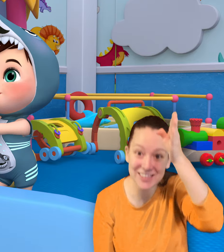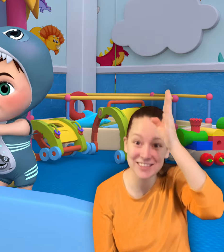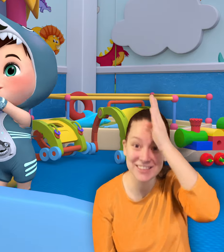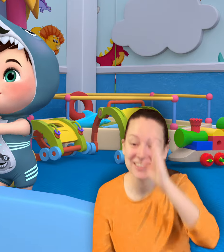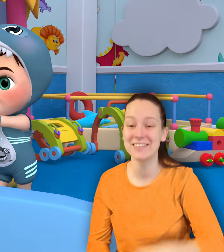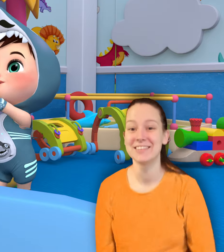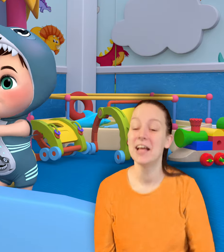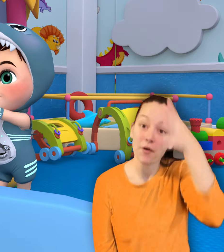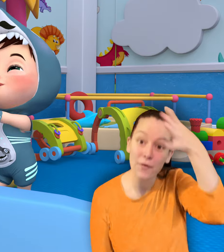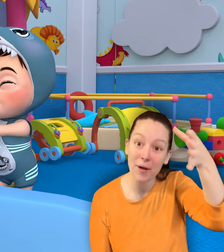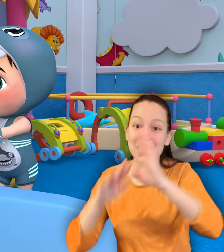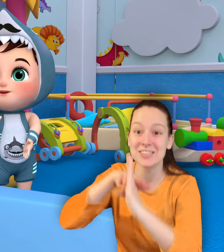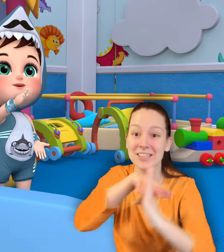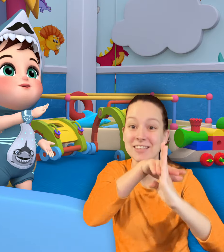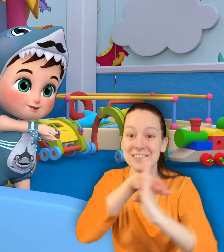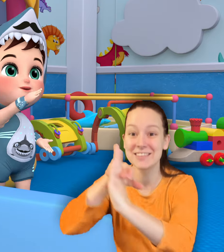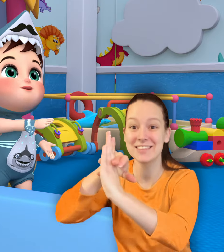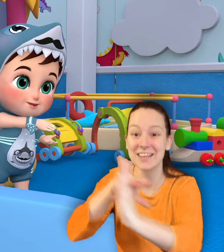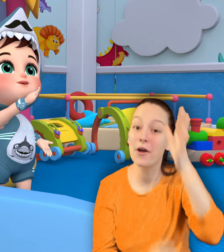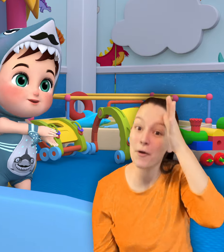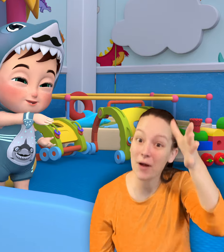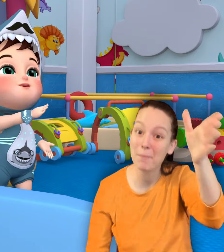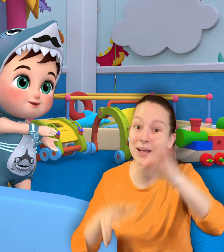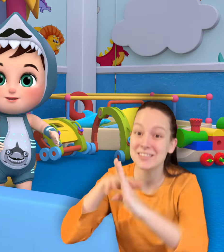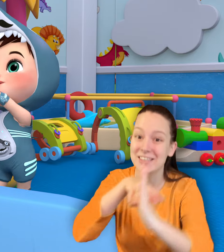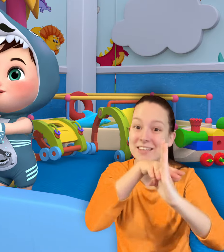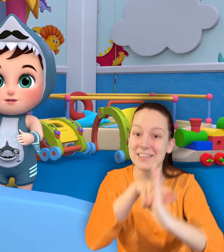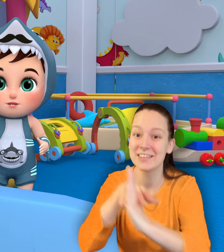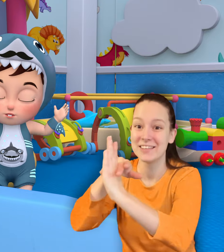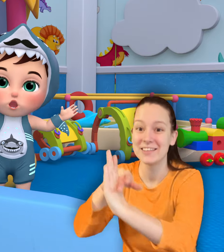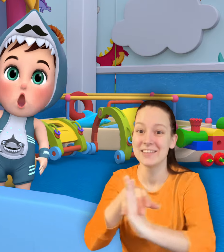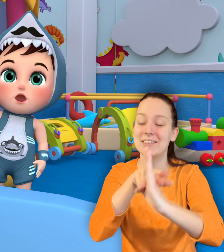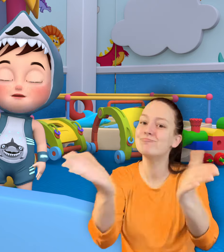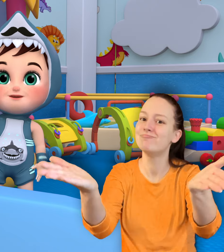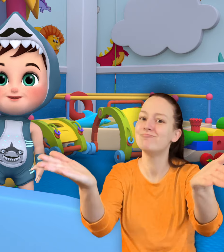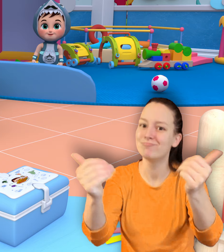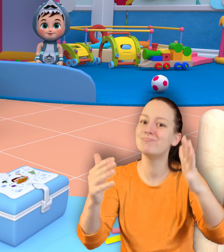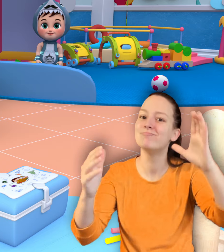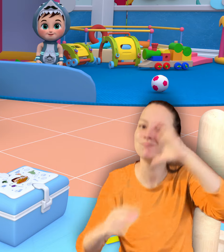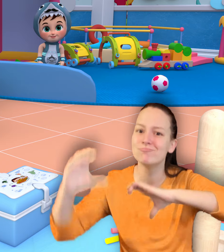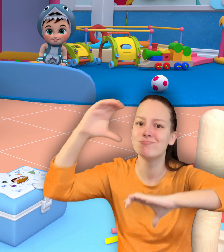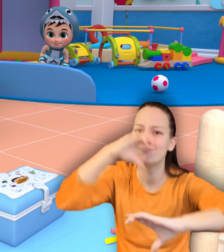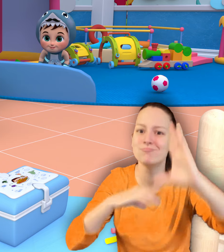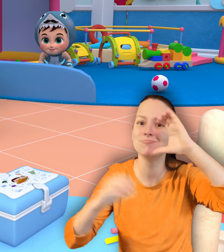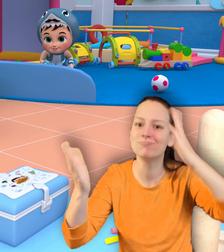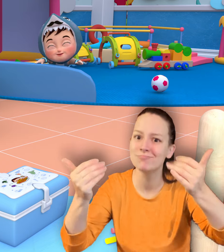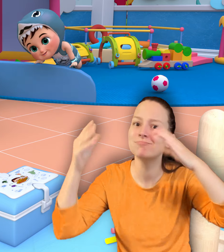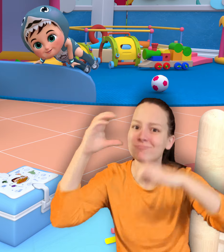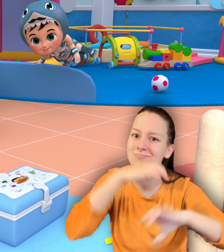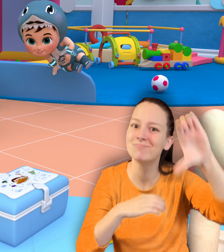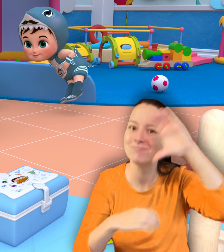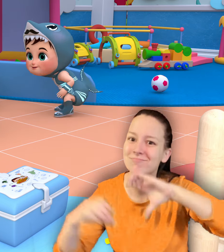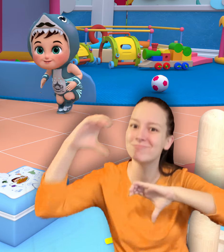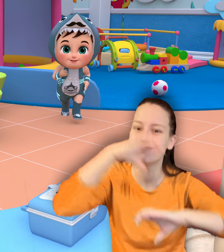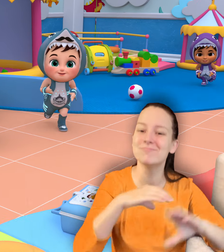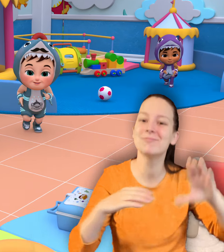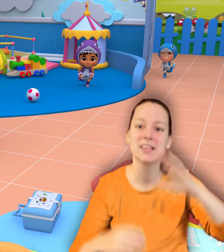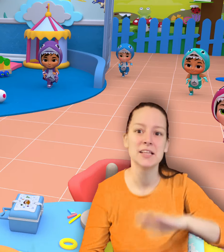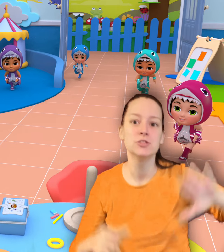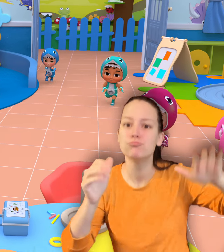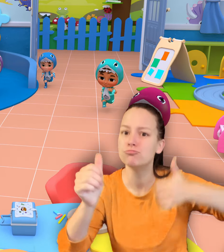おじザメおじさめおじメみんな海